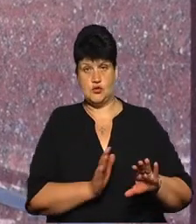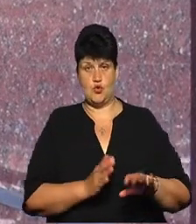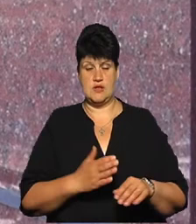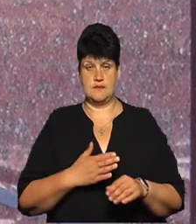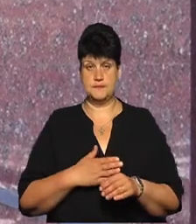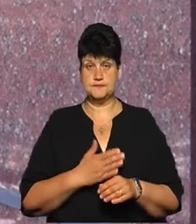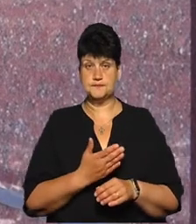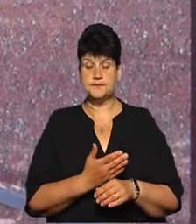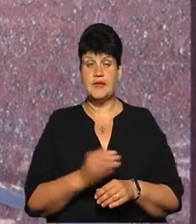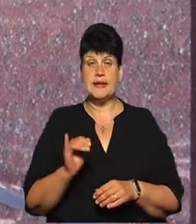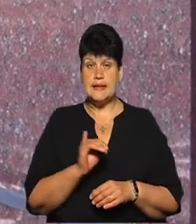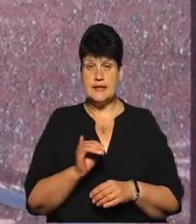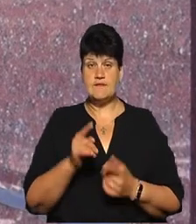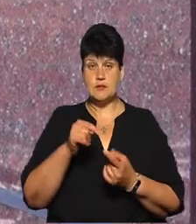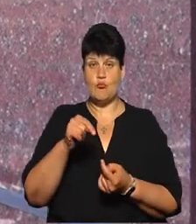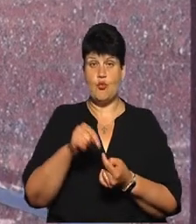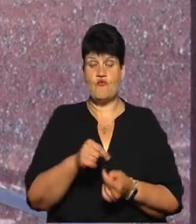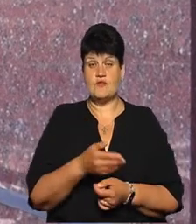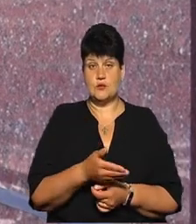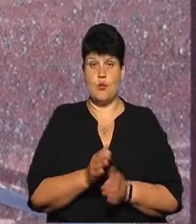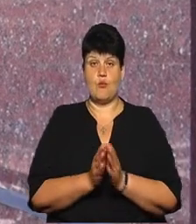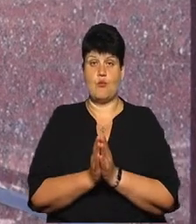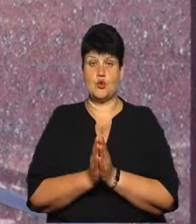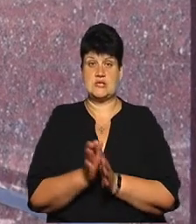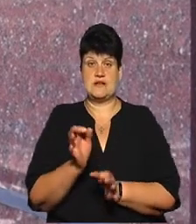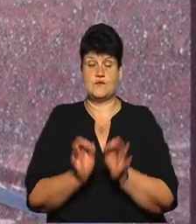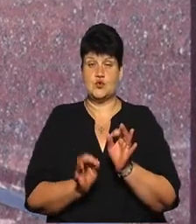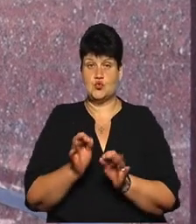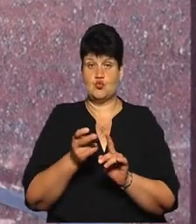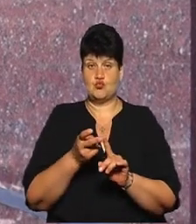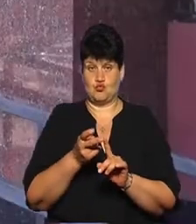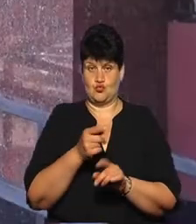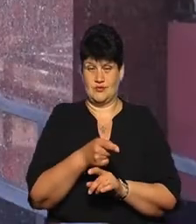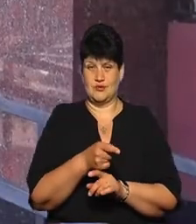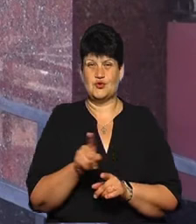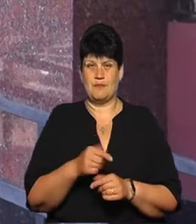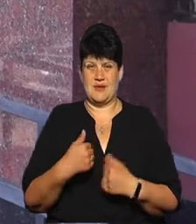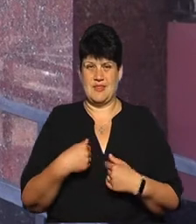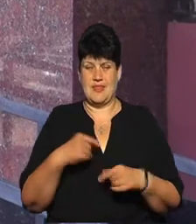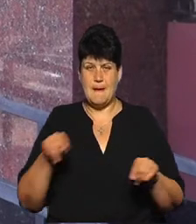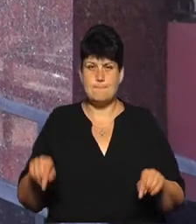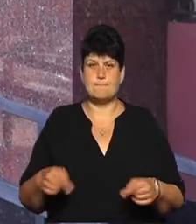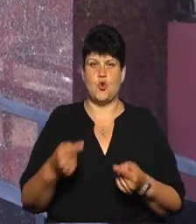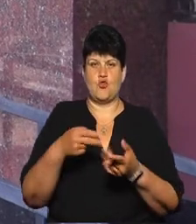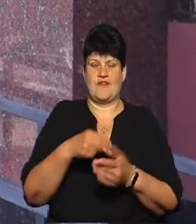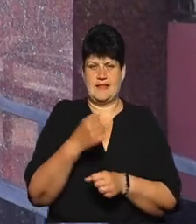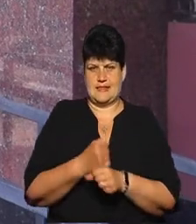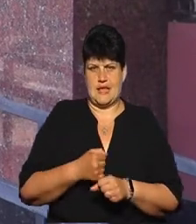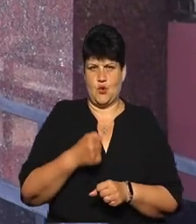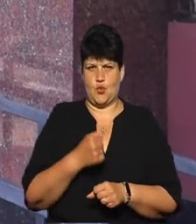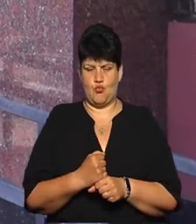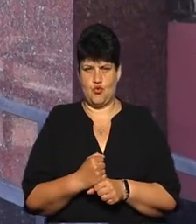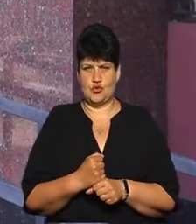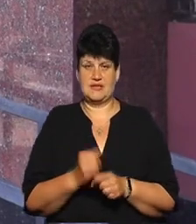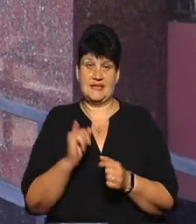І, відповідно, просив суд другої інстанції, щоб мене поновили на роботі і,